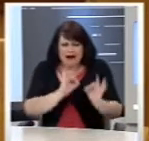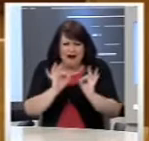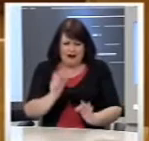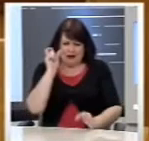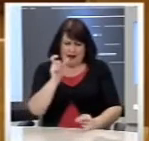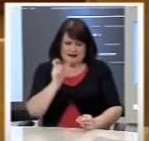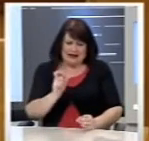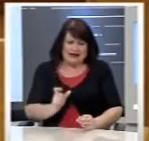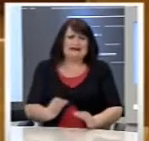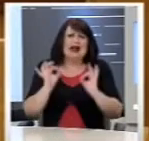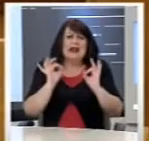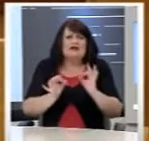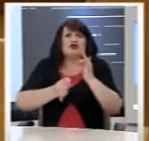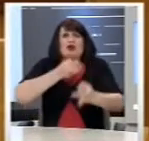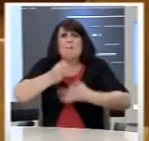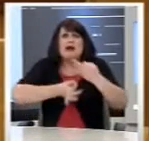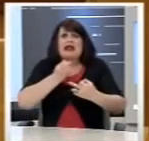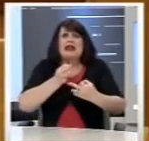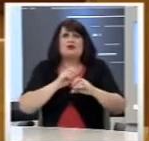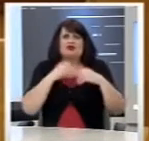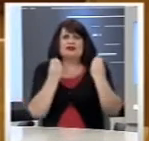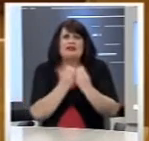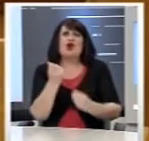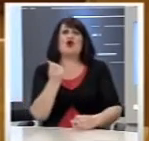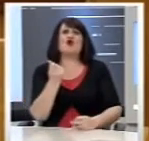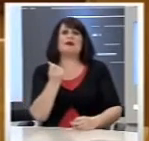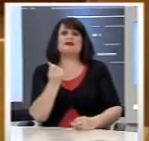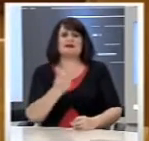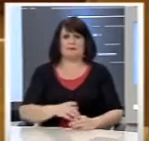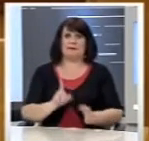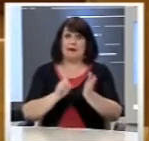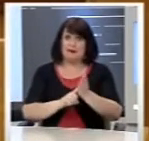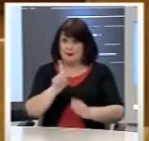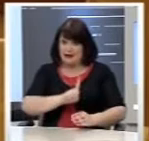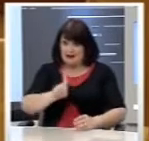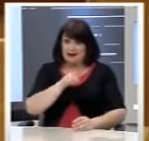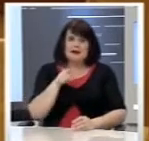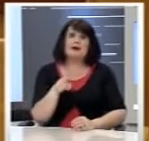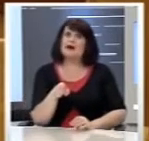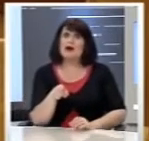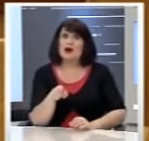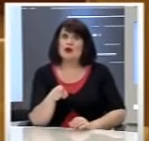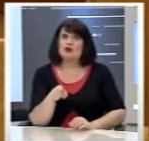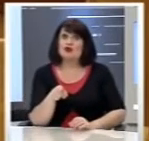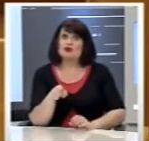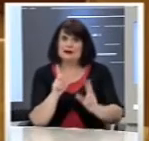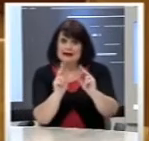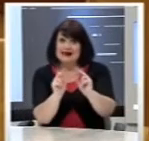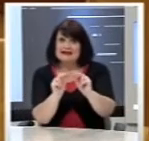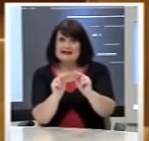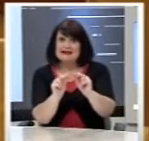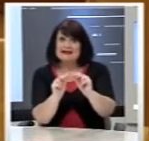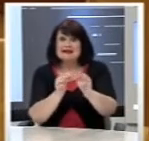η απομαγνητοφώνηση της ομιλίας μου στο Economist. Θα πρέπει λοιπόν ο κύριος Μητσοτάκης να συζητήσει ξανά με